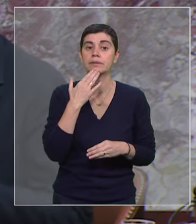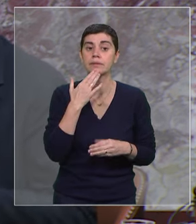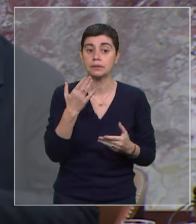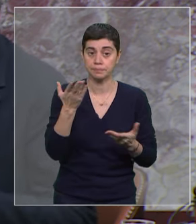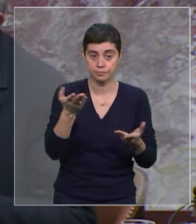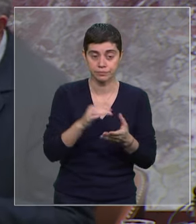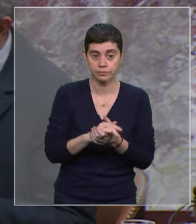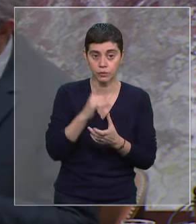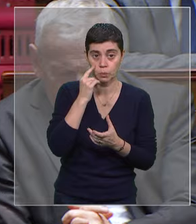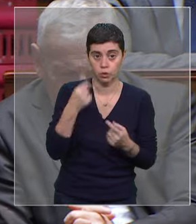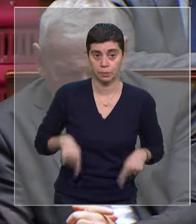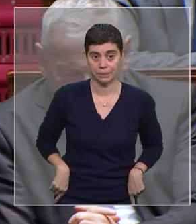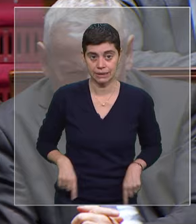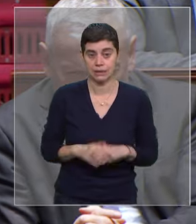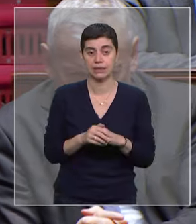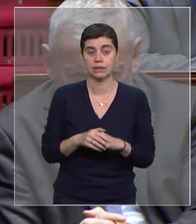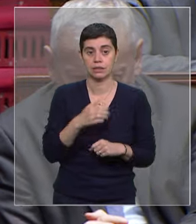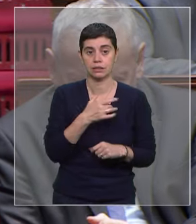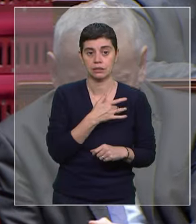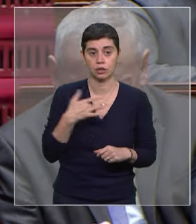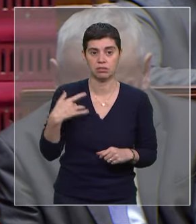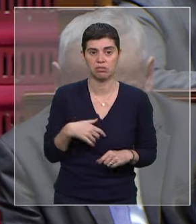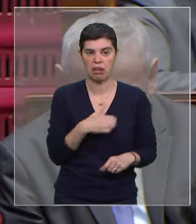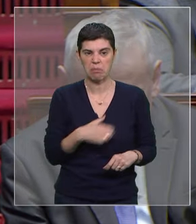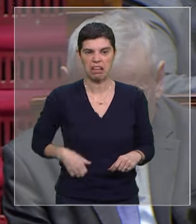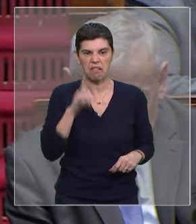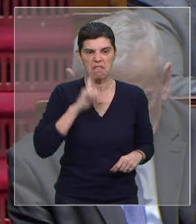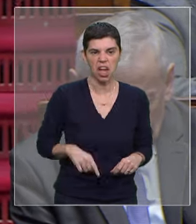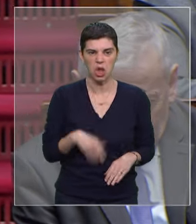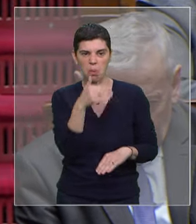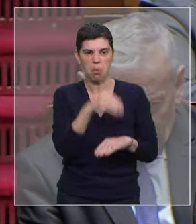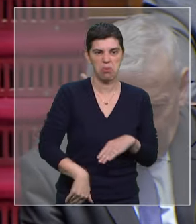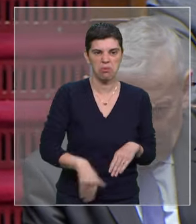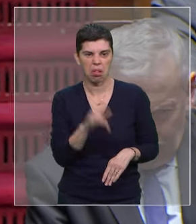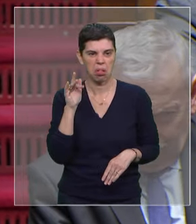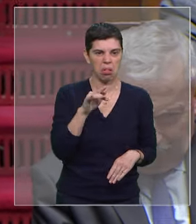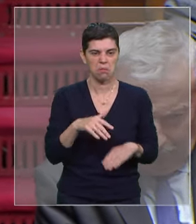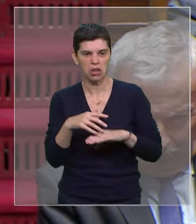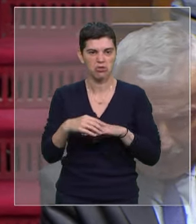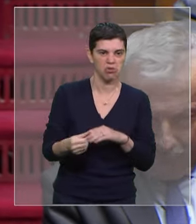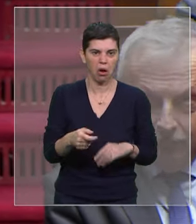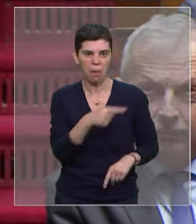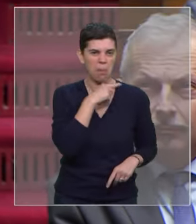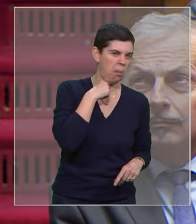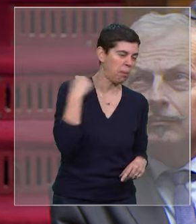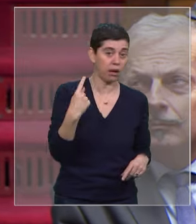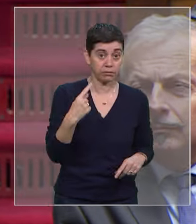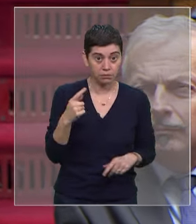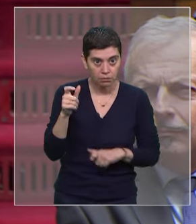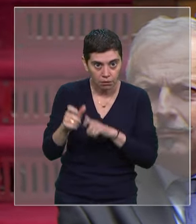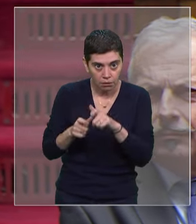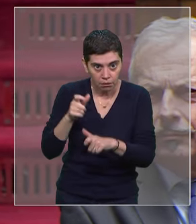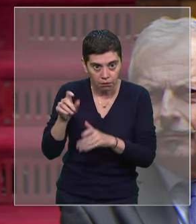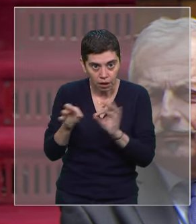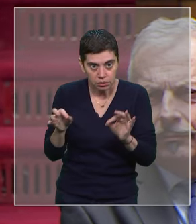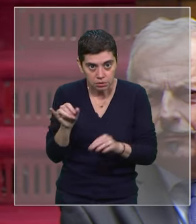Santé. La mairesse, c'est une bouffonne, c'est une grosse pute. Dès que je sors, je vais la buter. Ces mots, ce sont ceux